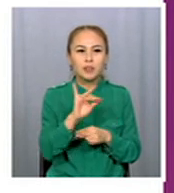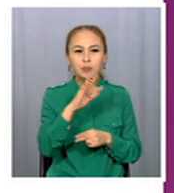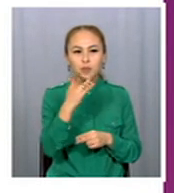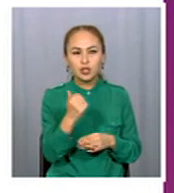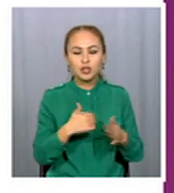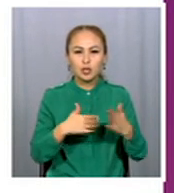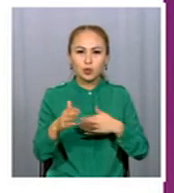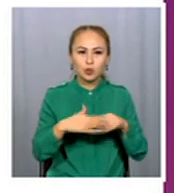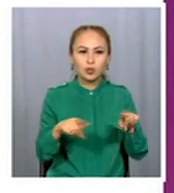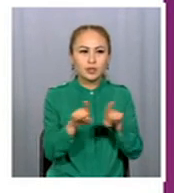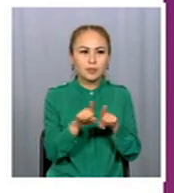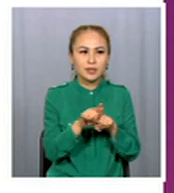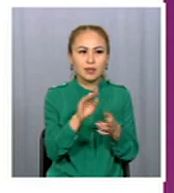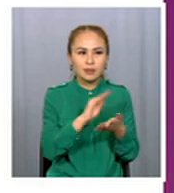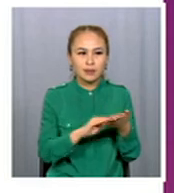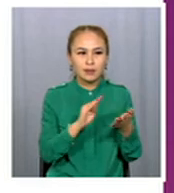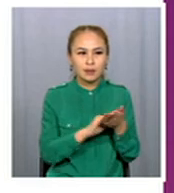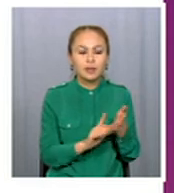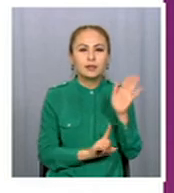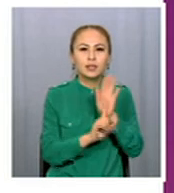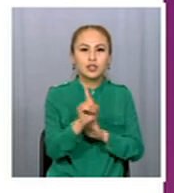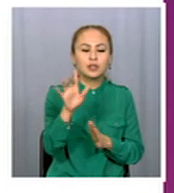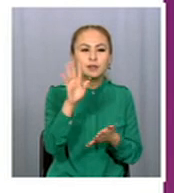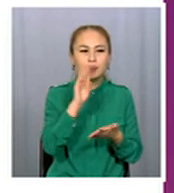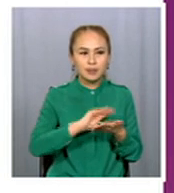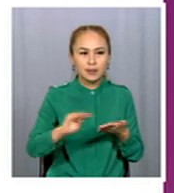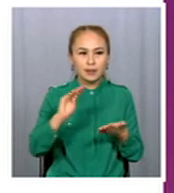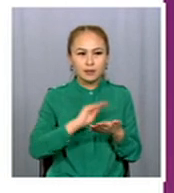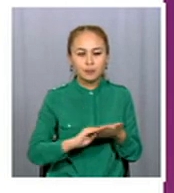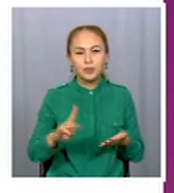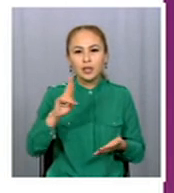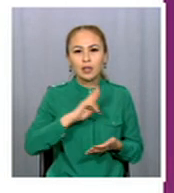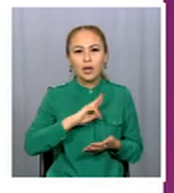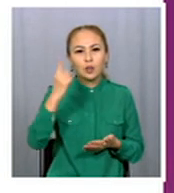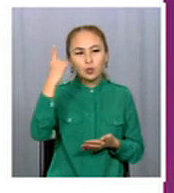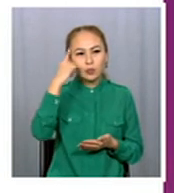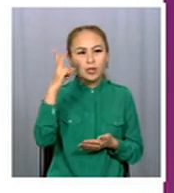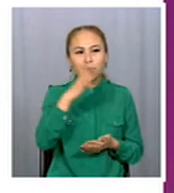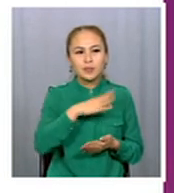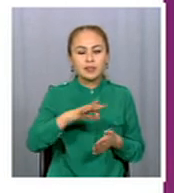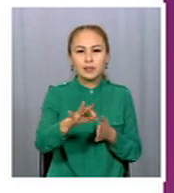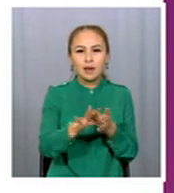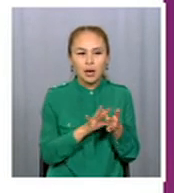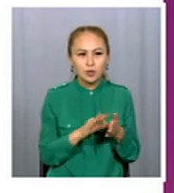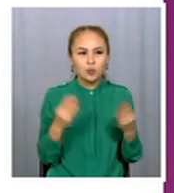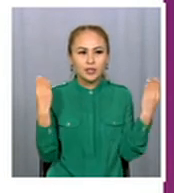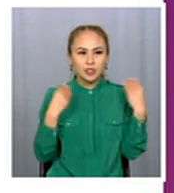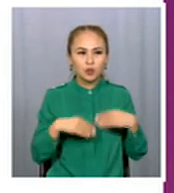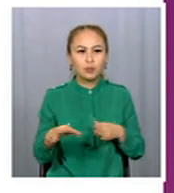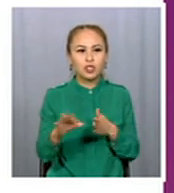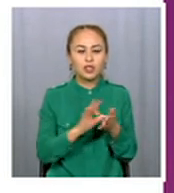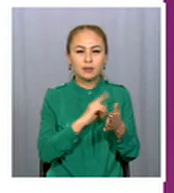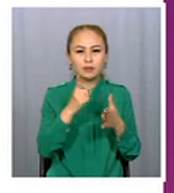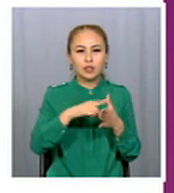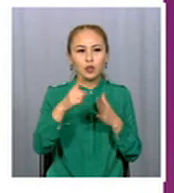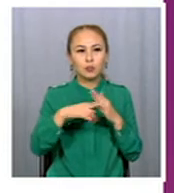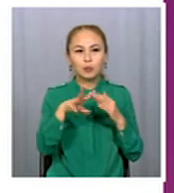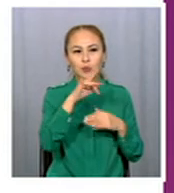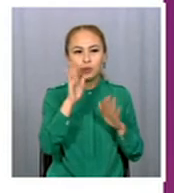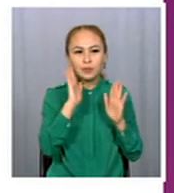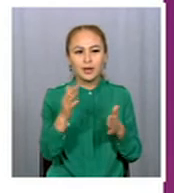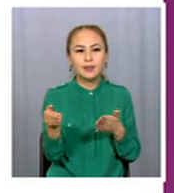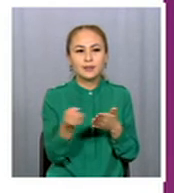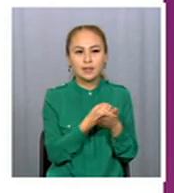и Мишка тоже записался. Начались занятия. Я думал, нам сразу наденут перчатки, и мы